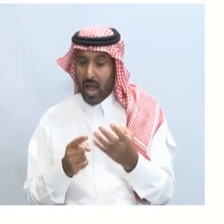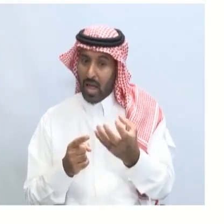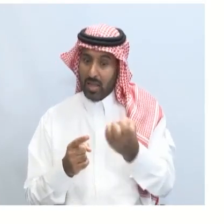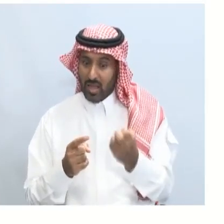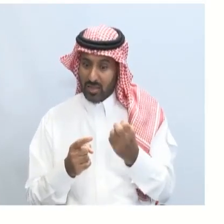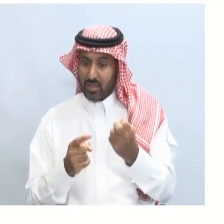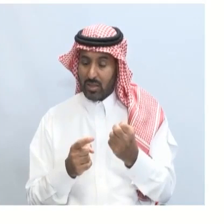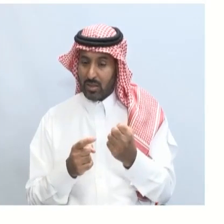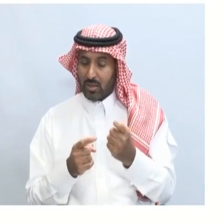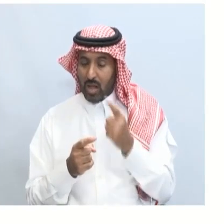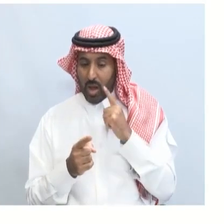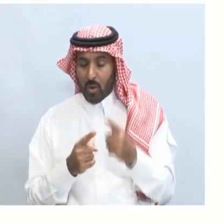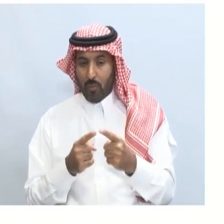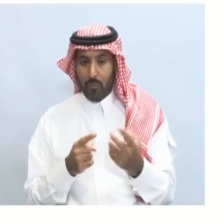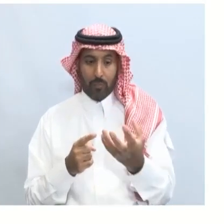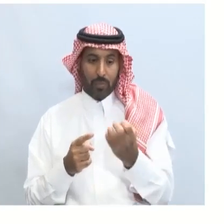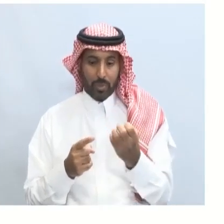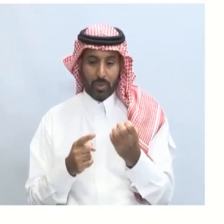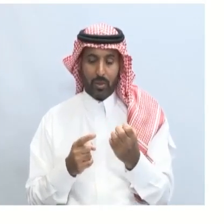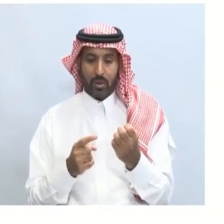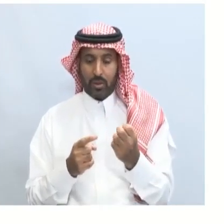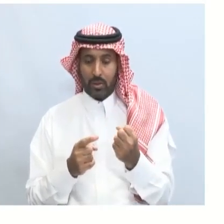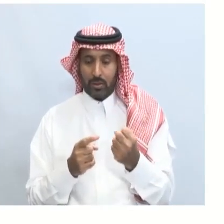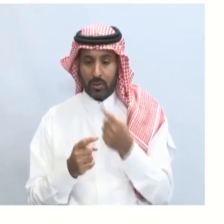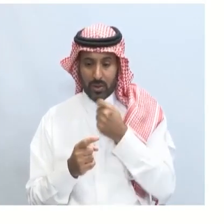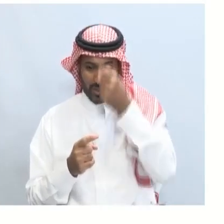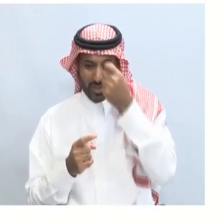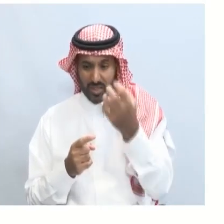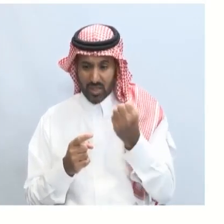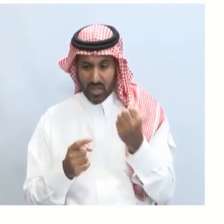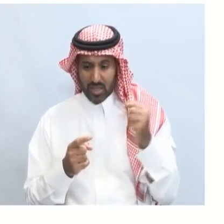القوه الطبيعيه خصائصها